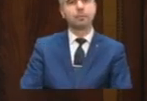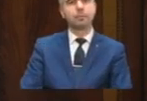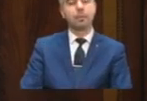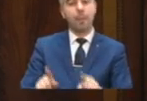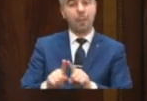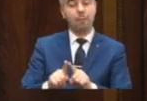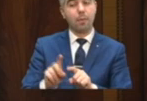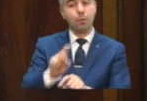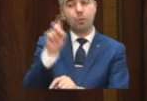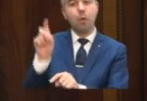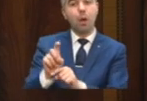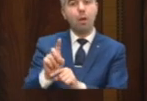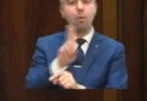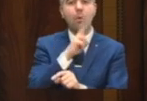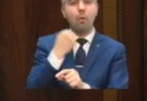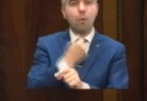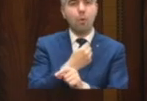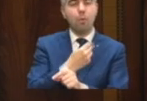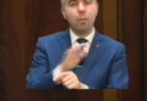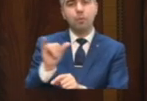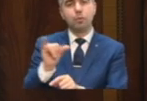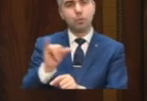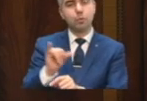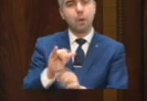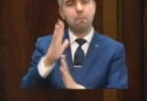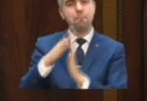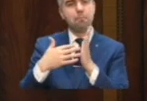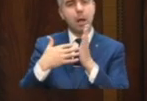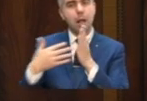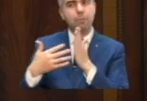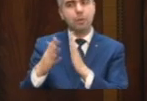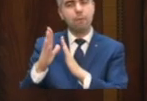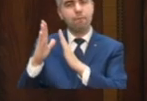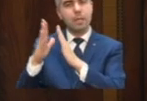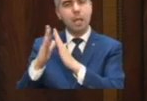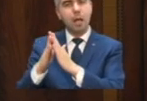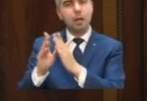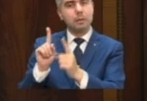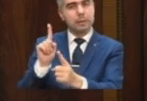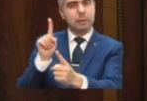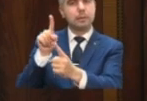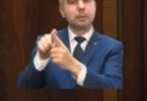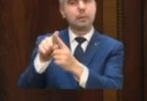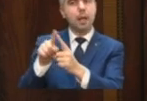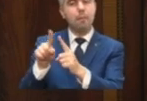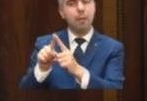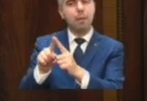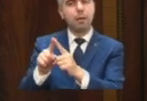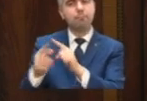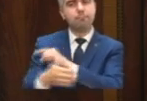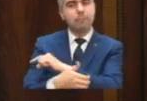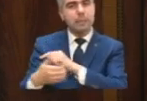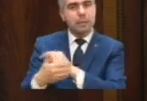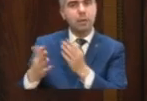تسائل الحكومة عن مآل البرامج السكنية التي تستهدف التخفيف من أزمة سكن